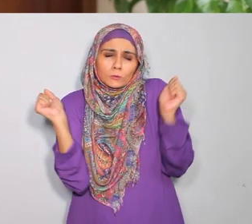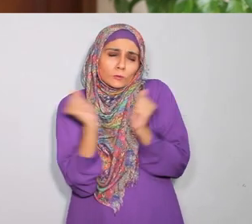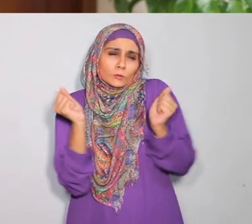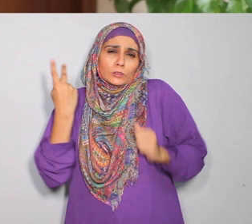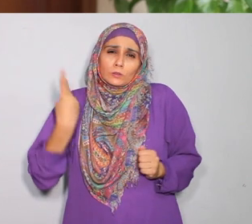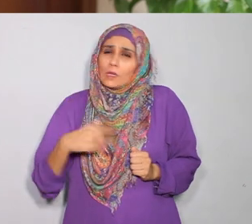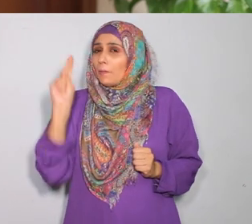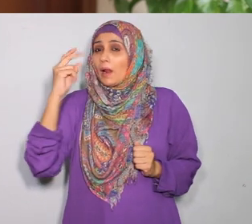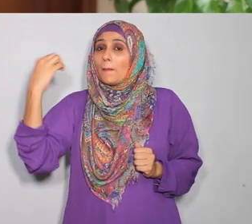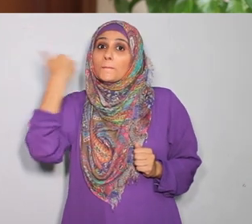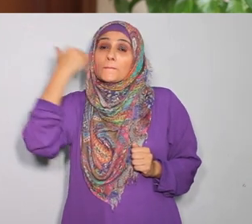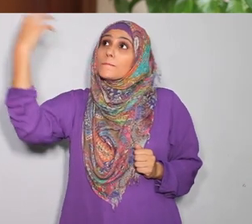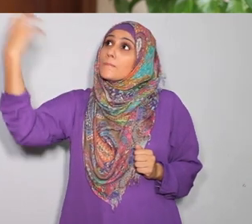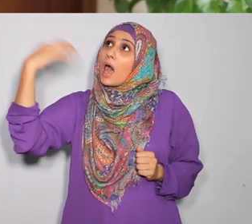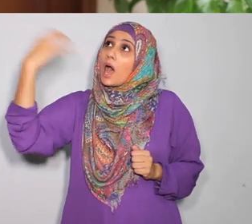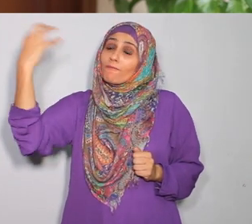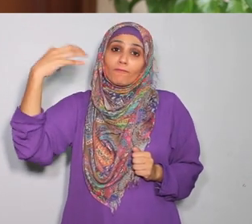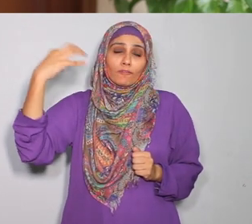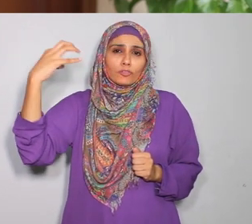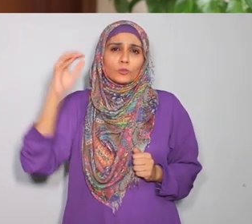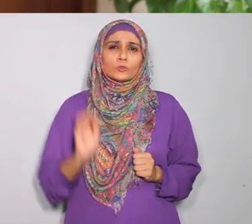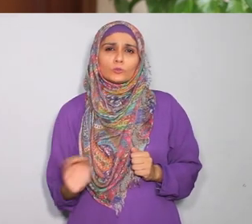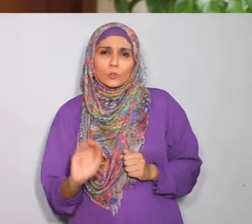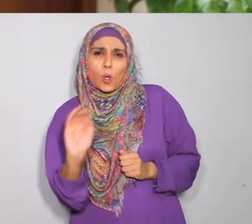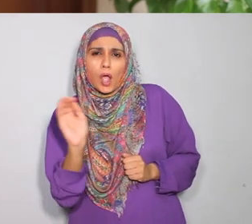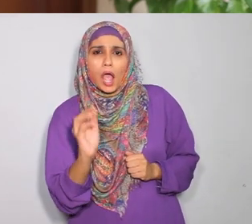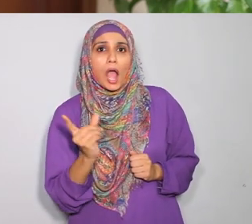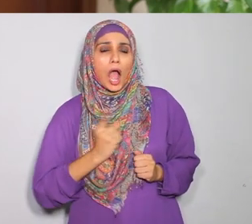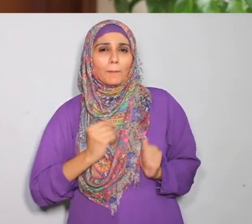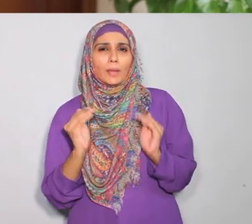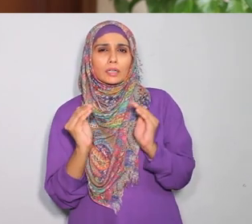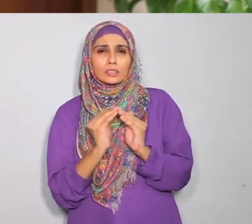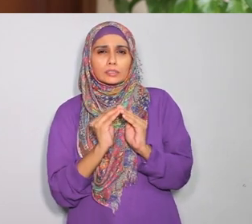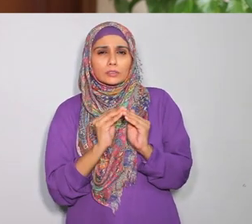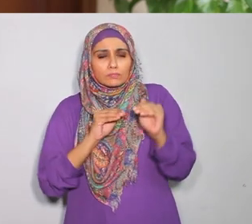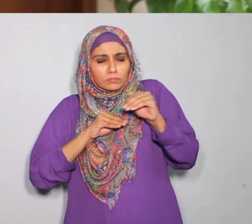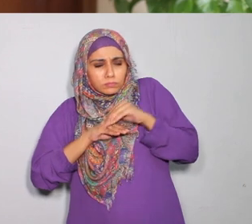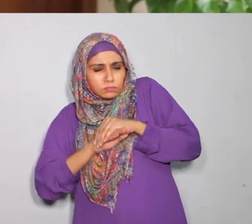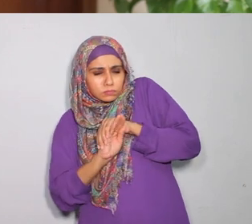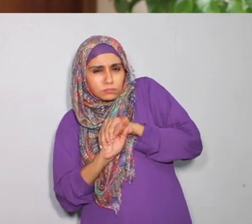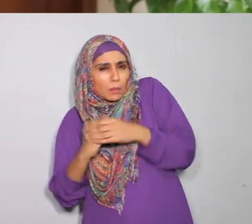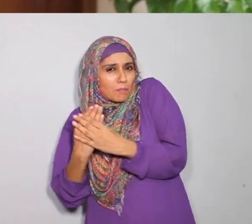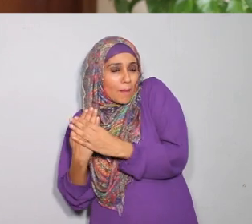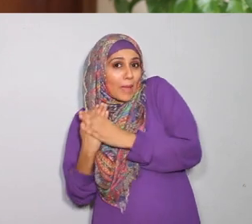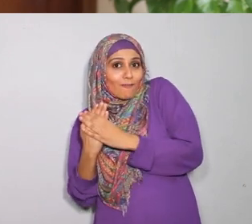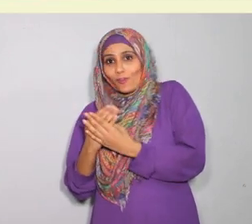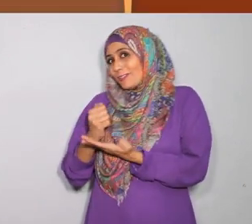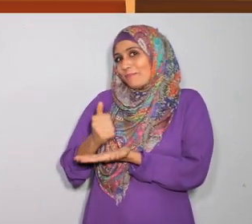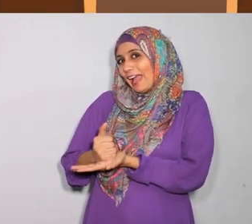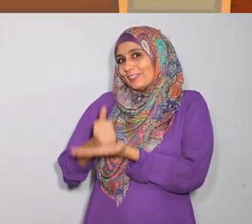बस बारी में हो रही थी और चूहे अपने घर में बिल्कुल में फूल बैठे